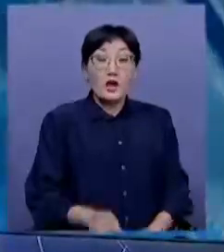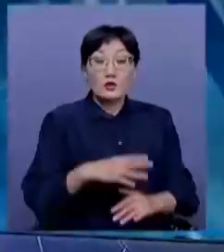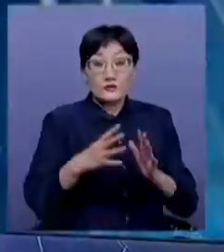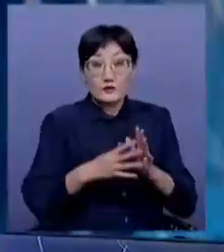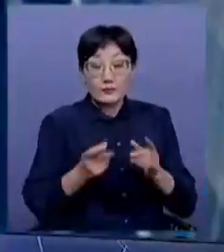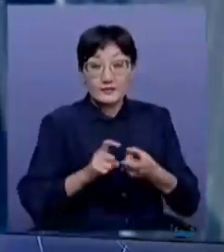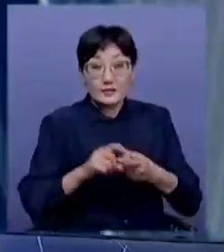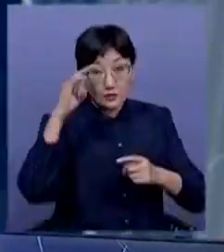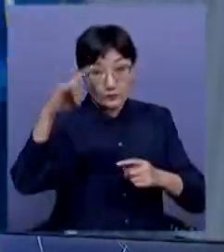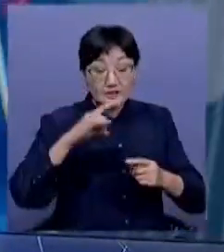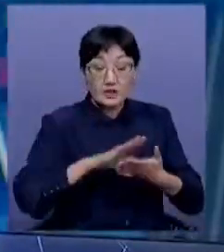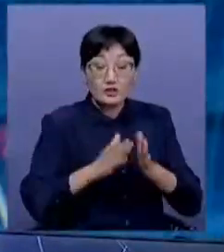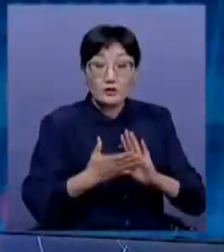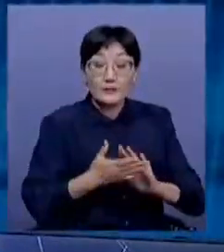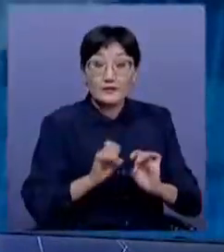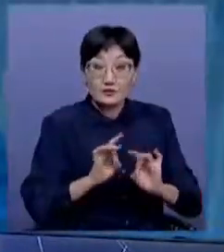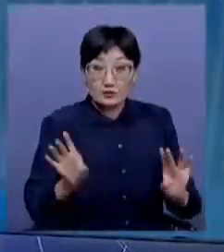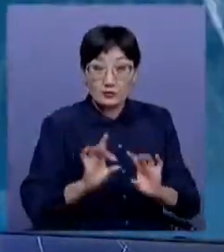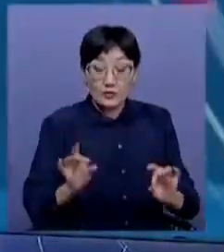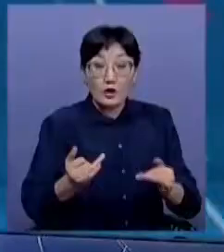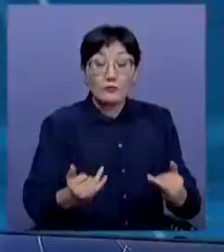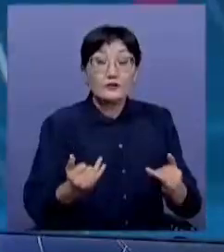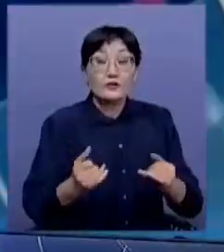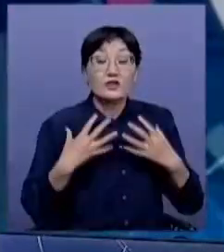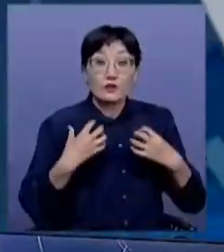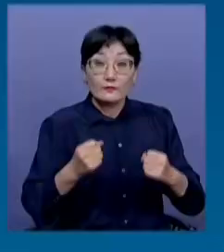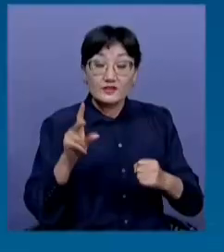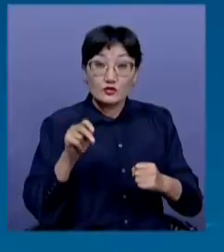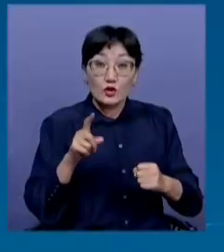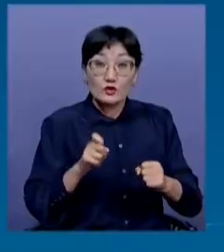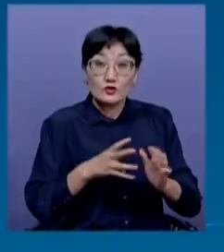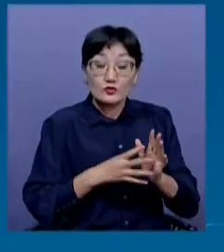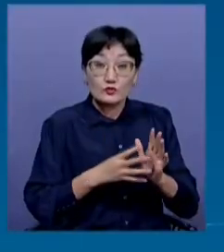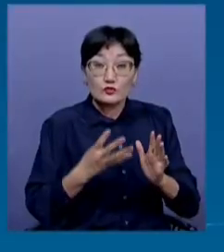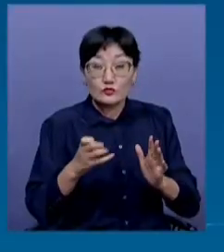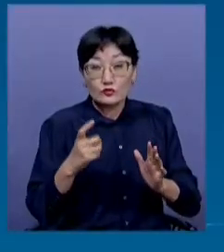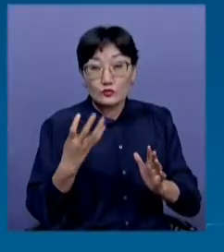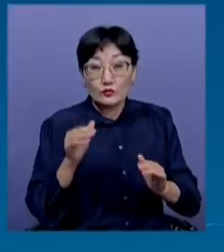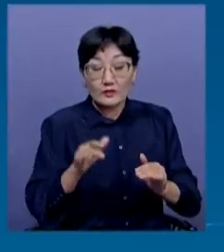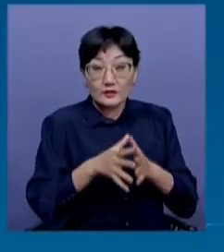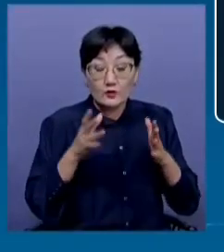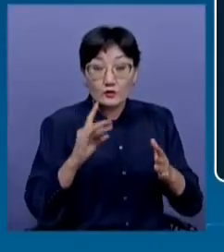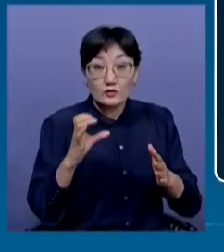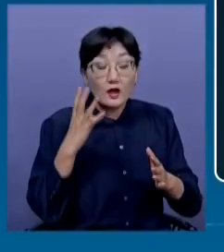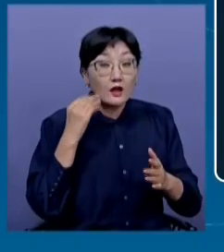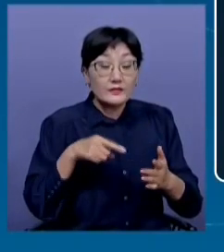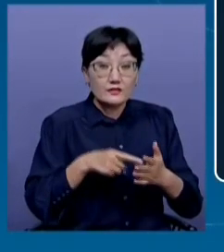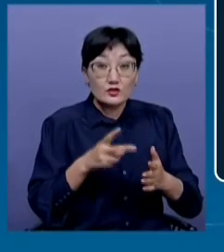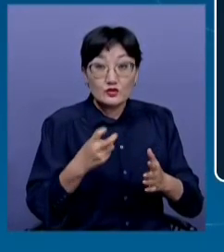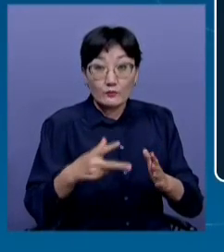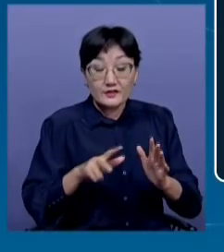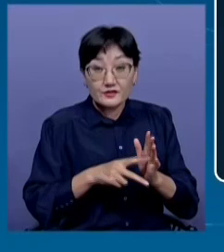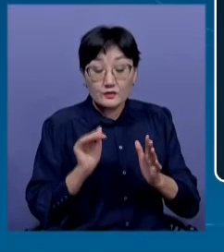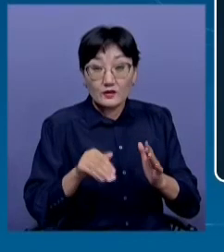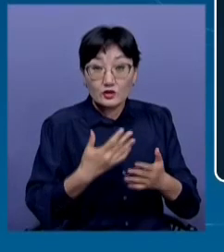COVID-19 бойынша еліміздегі ахуалға тоқтала кетейін. Бүгінде жазылып шыққандар саны 104 мыңнан асты. Нұр-Сұлтан мен Алматы қалаларында 28